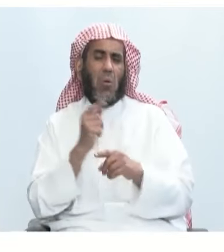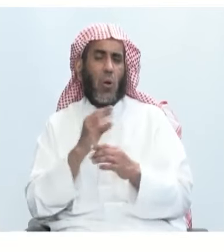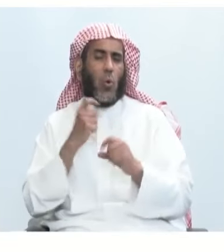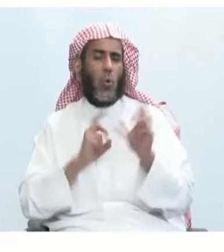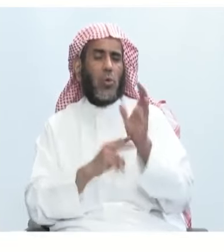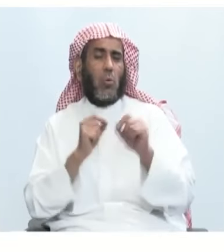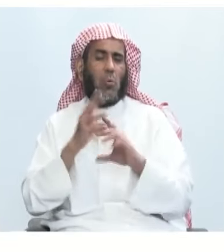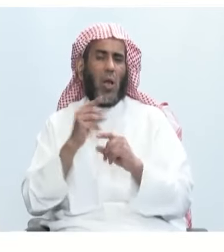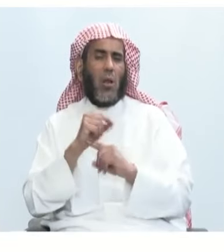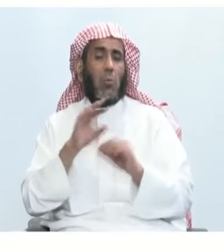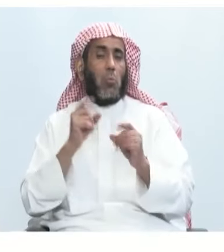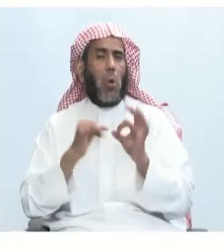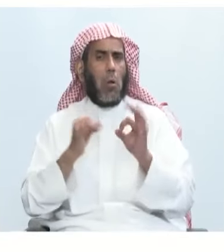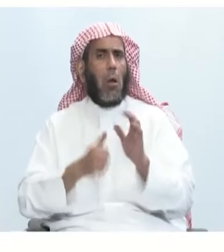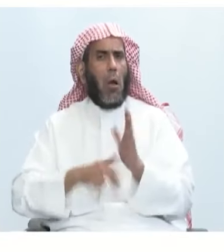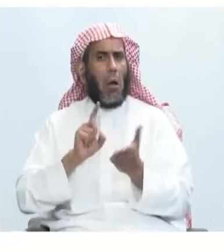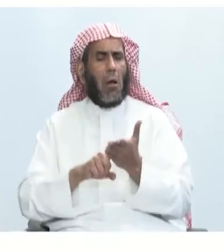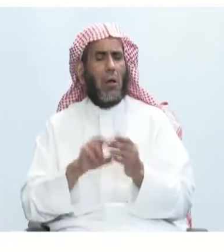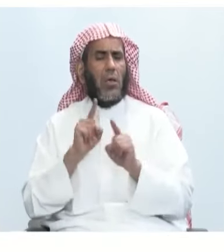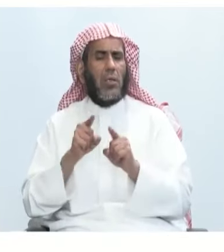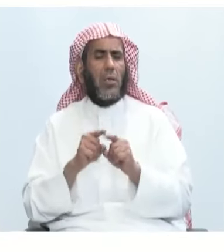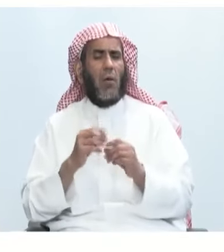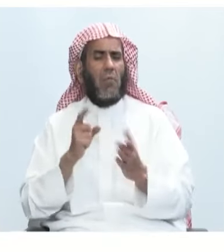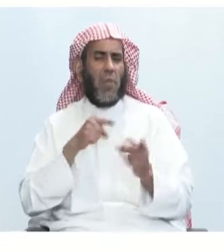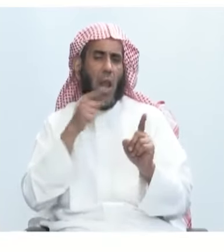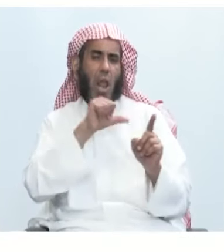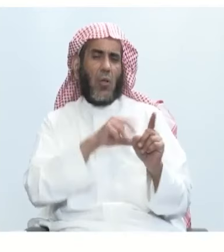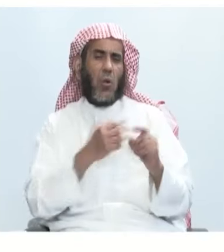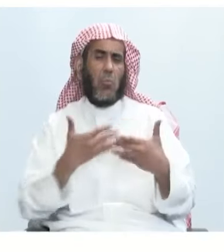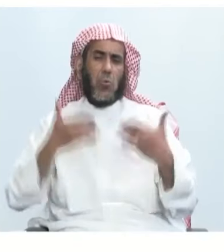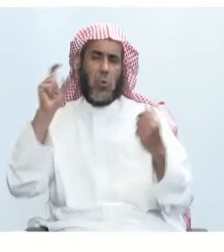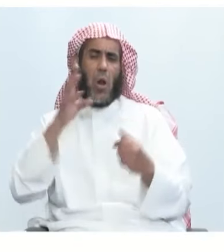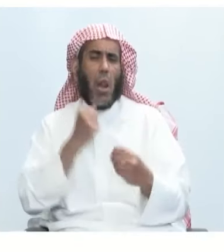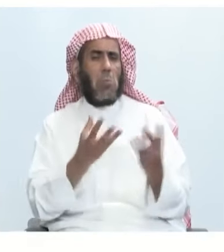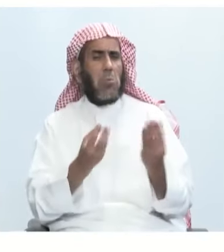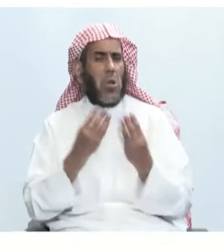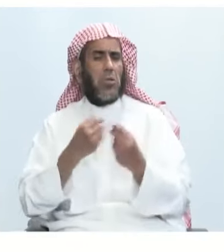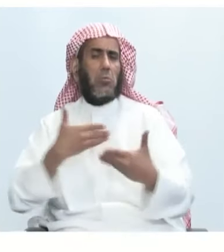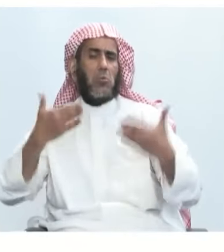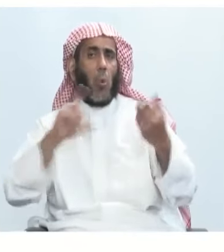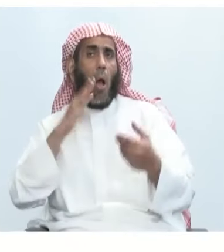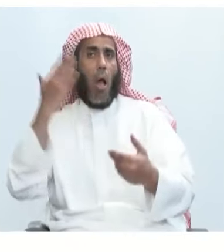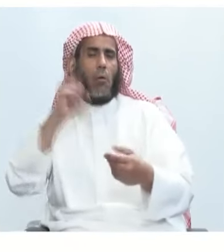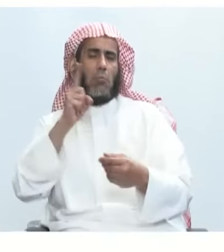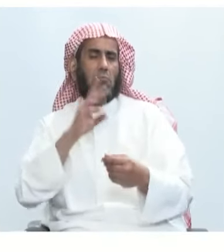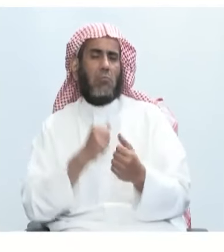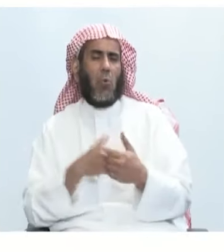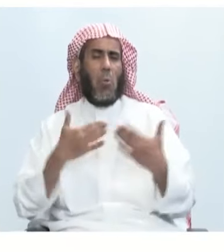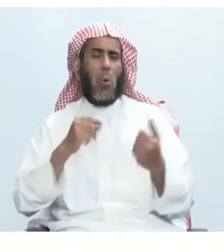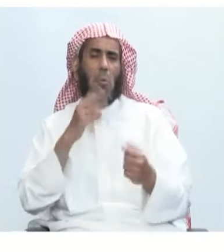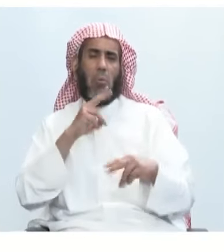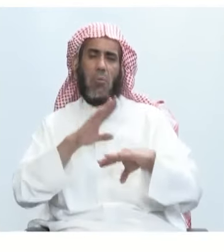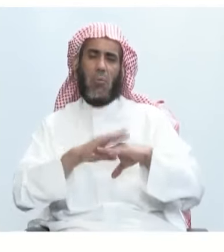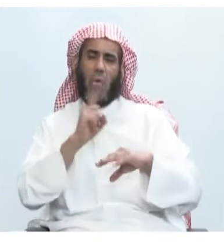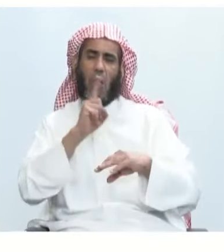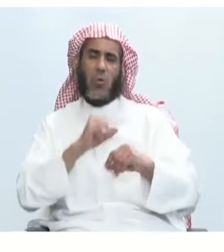عرض الادعاء وكانه من المسلمات طبعا انت هنا في النقض تقول هناك من الشعراء لم يتكسب بشعرهم وكما يزعم ولم يقولوا ايضا ما لا ينبغي